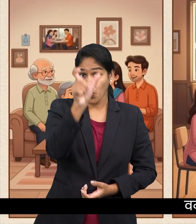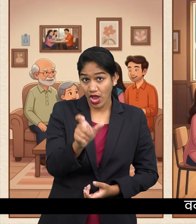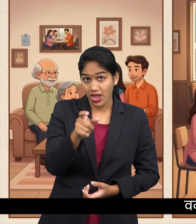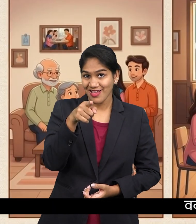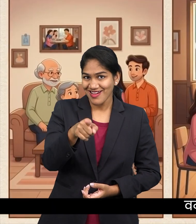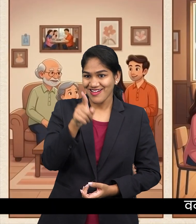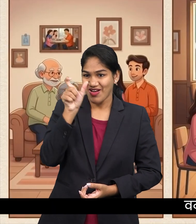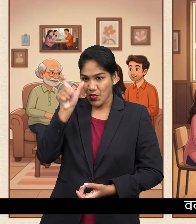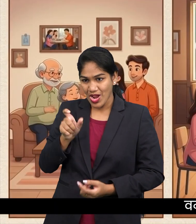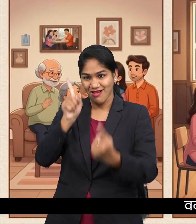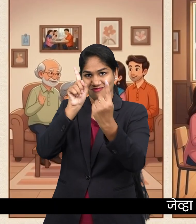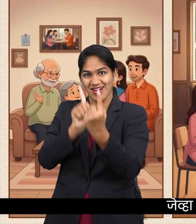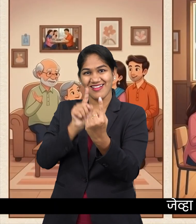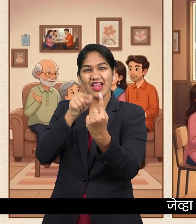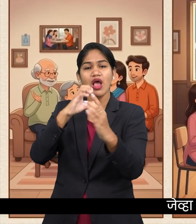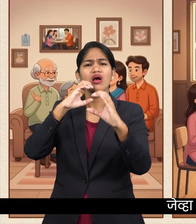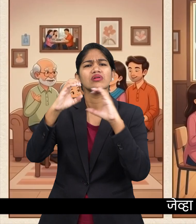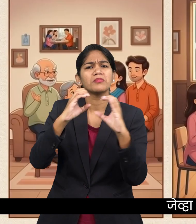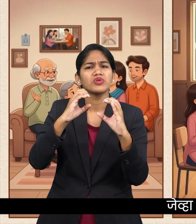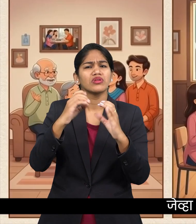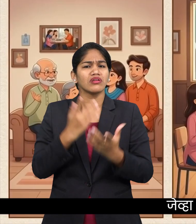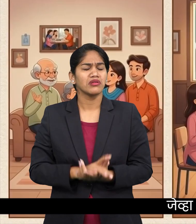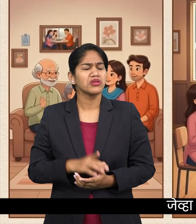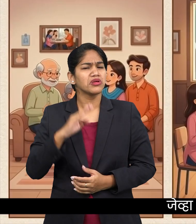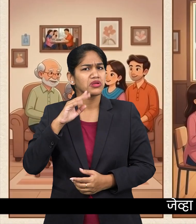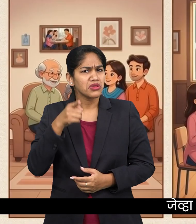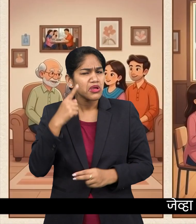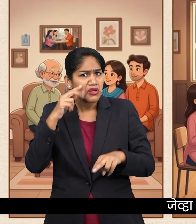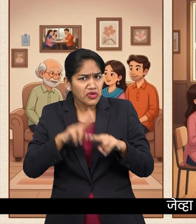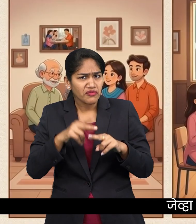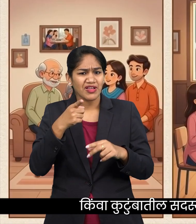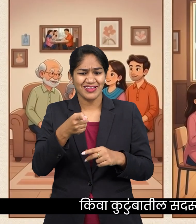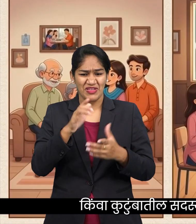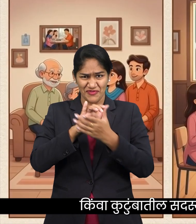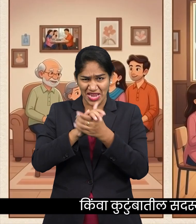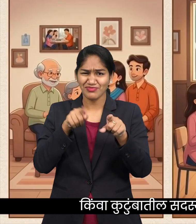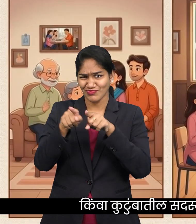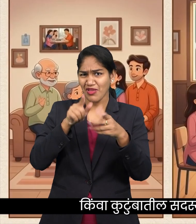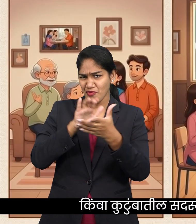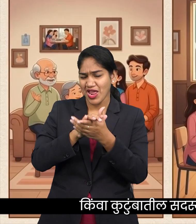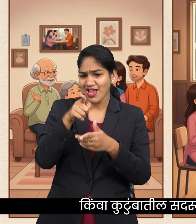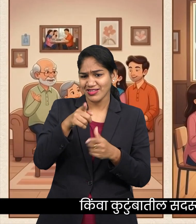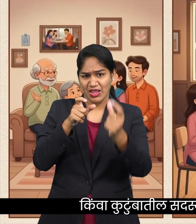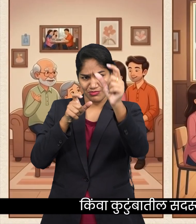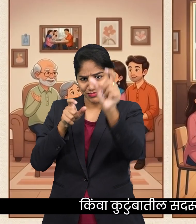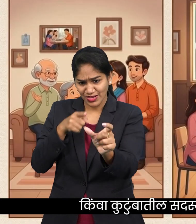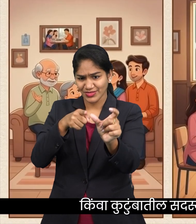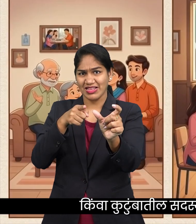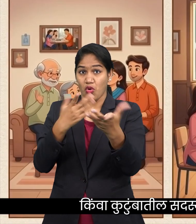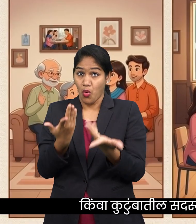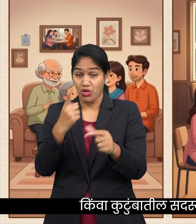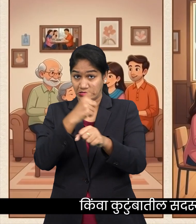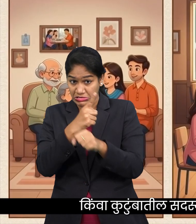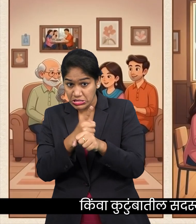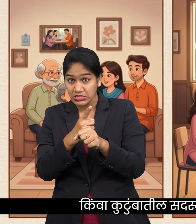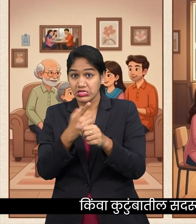वन टू वन कम्युनिकेशन. जेव्हा आपण तुमचा मित्र, शिक्षक किंवा कुटुंबातील सदस्य अशा एकाच व्यक्तीशी